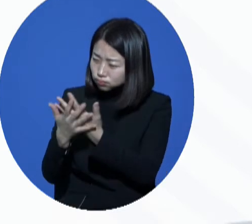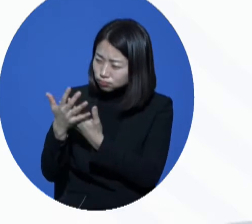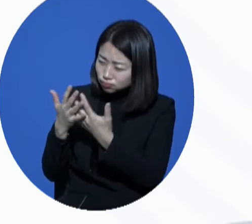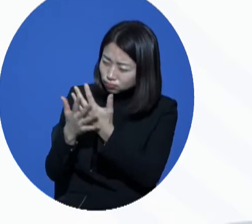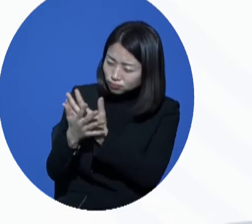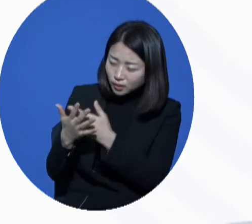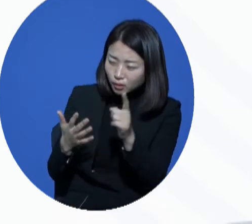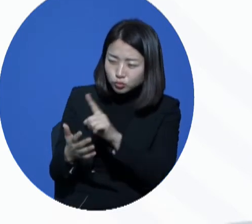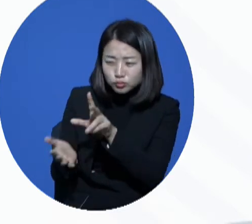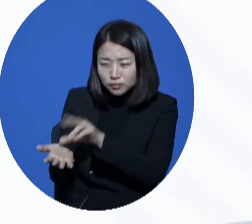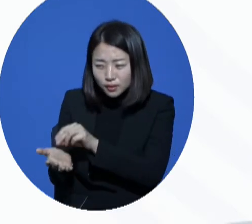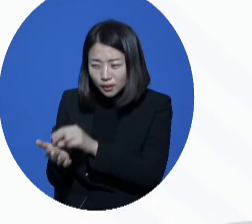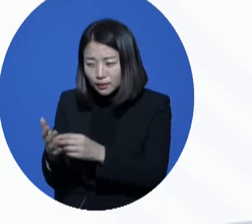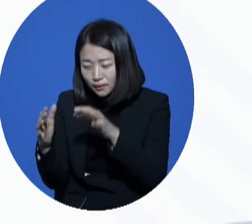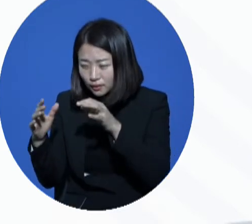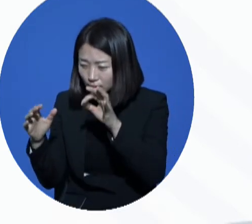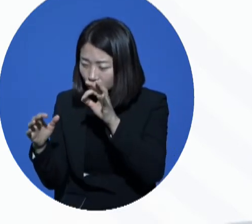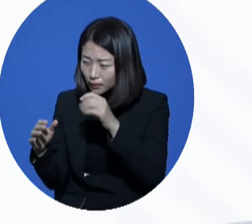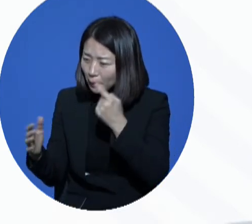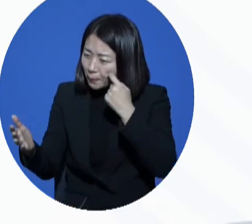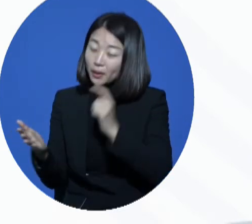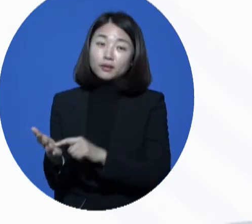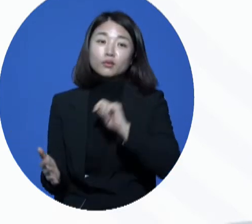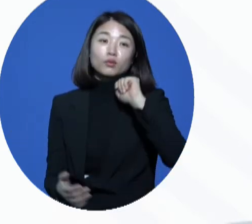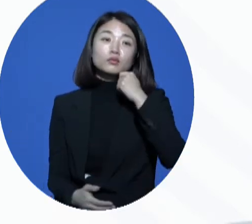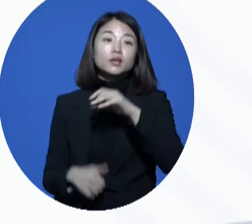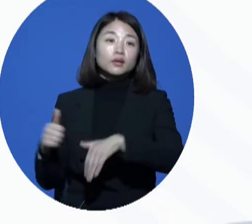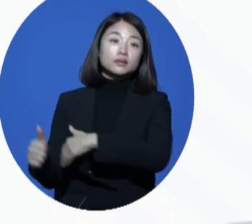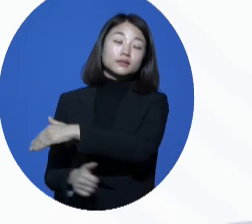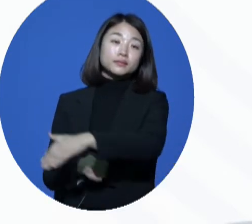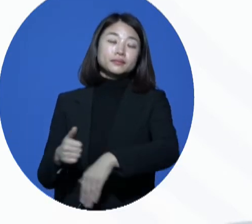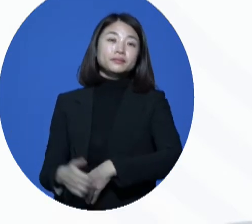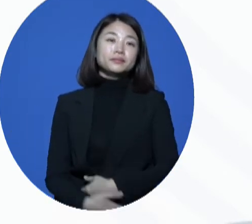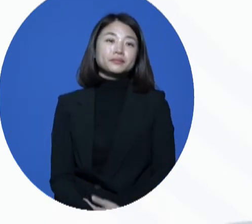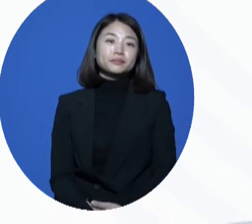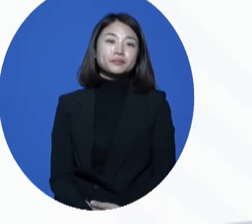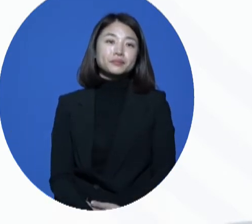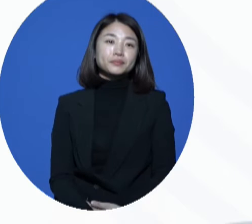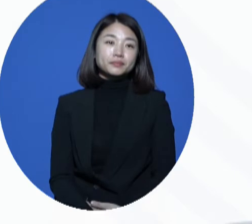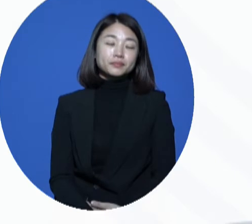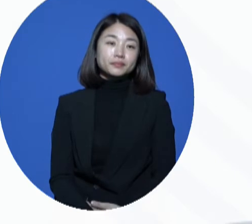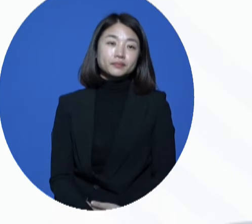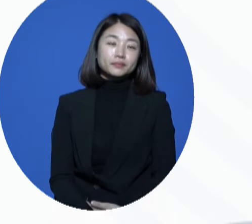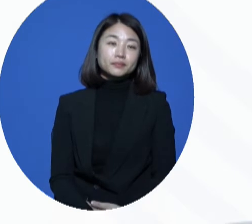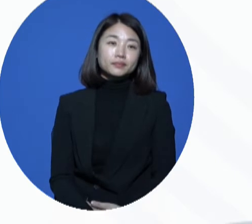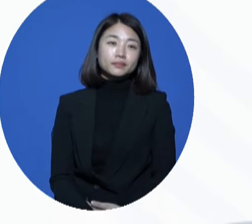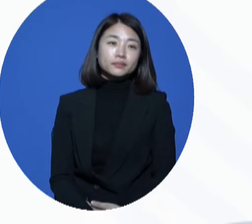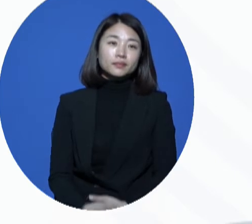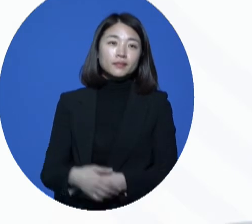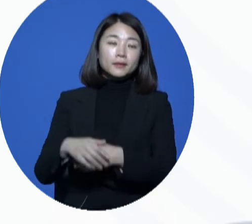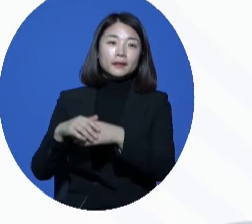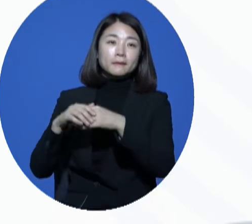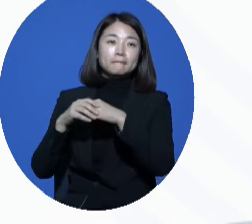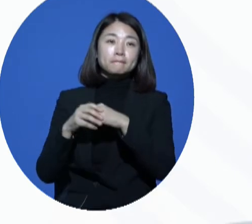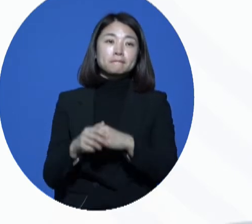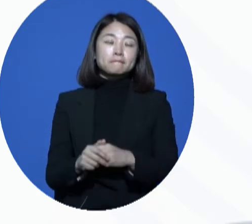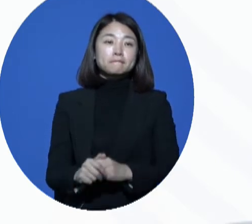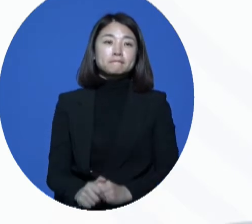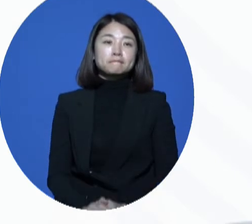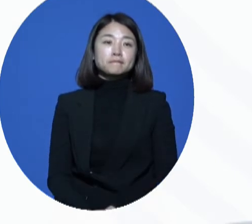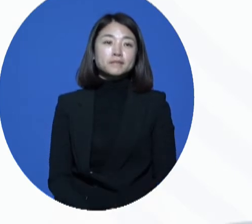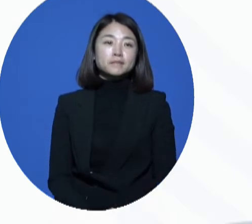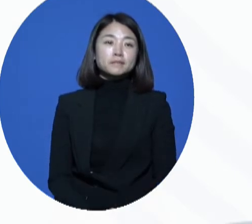구타, 노예 사건만 한국 사회에서는 인권 침해 사례로 드러납니다. 계속 자극적으로 강도가 높아지는 사례만 강요하는 거죠.